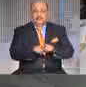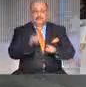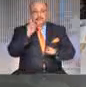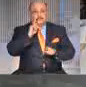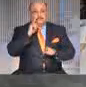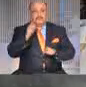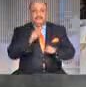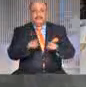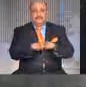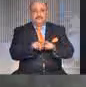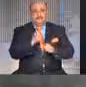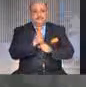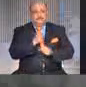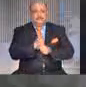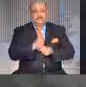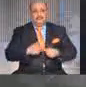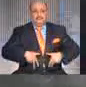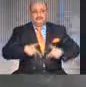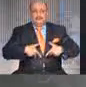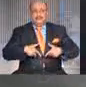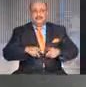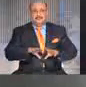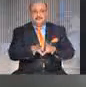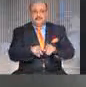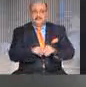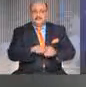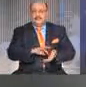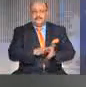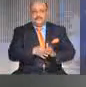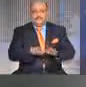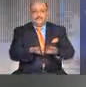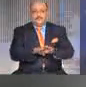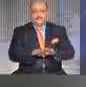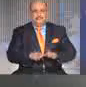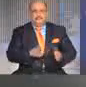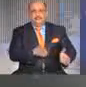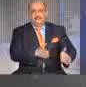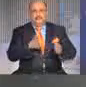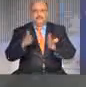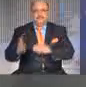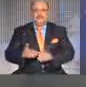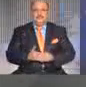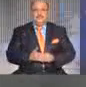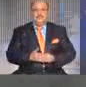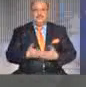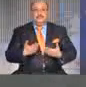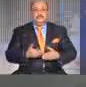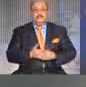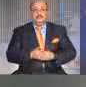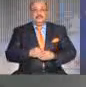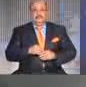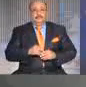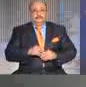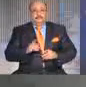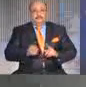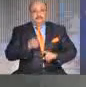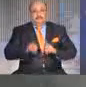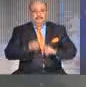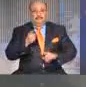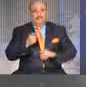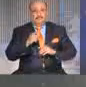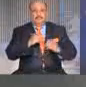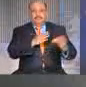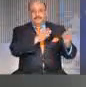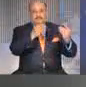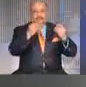تكوين لجان نسوية بجهة سيدي بوزيد. ضمن نشاطها البيئي وتسليطها الضوء على نقاط القوة